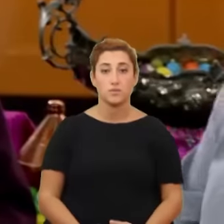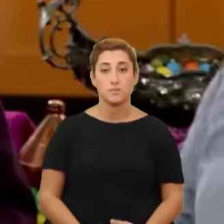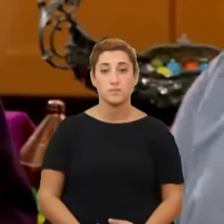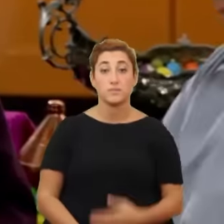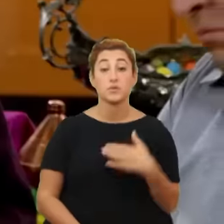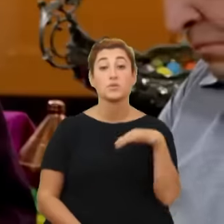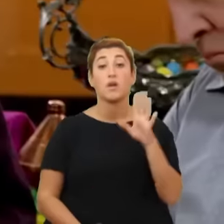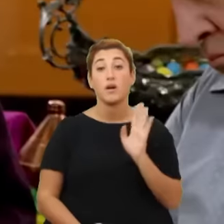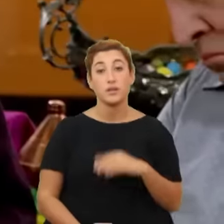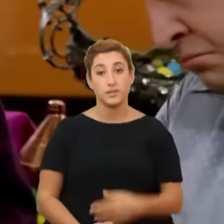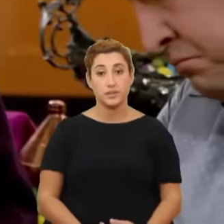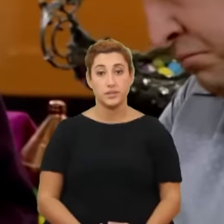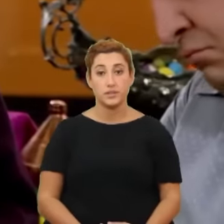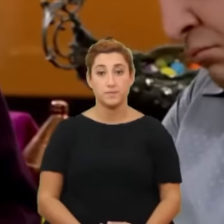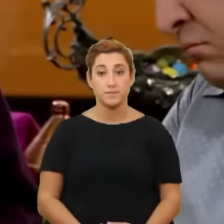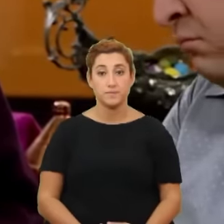Hayır.